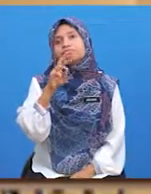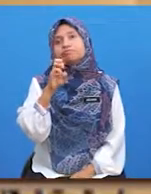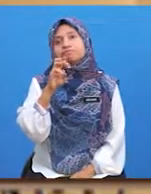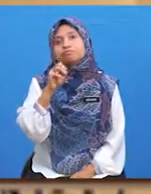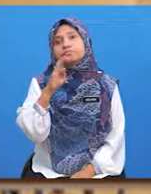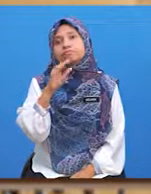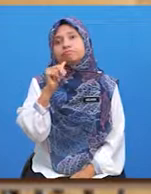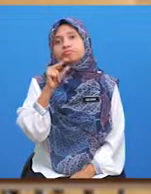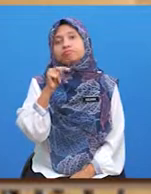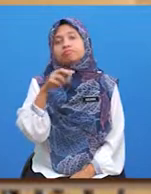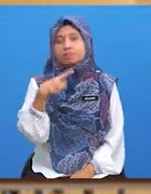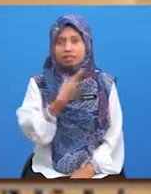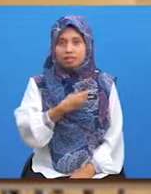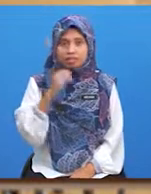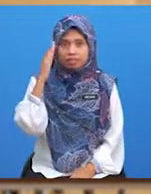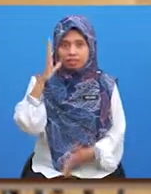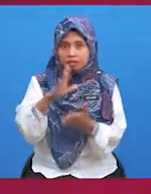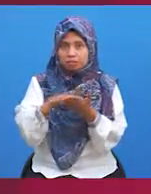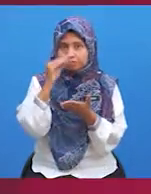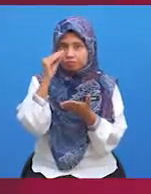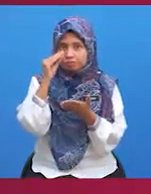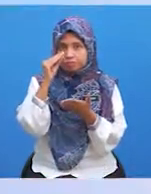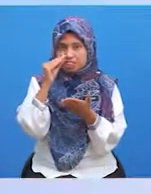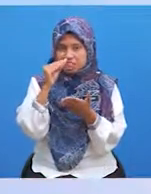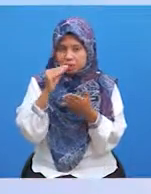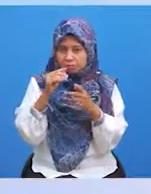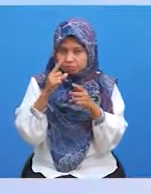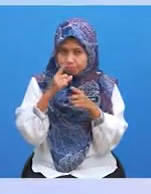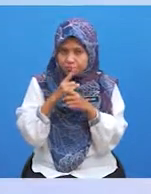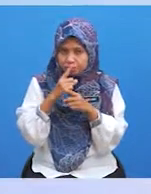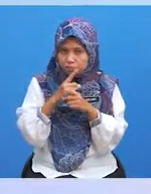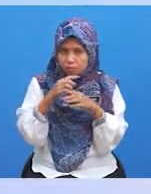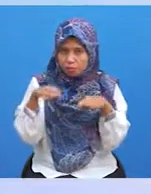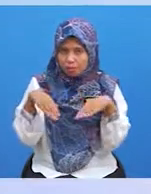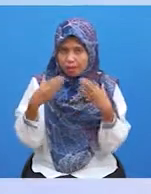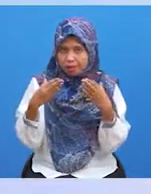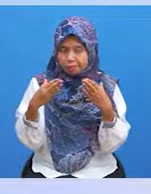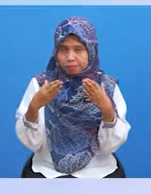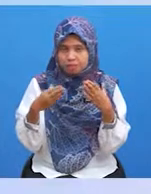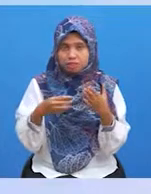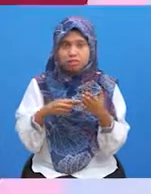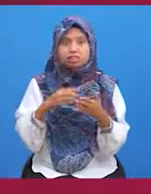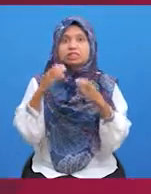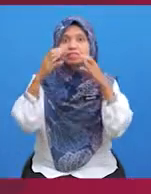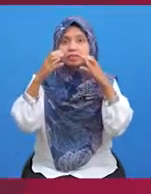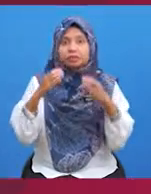akan belajar secara terperinci teknik menulis pendahuluan.